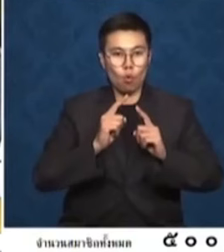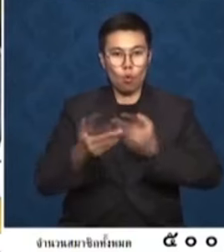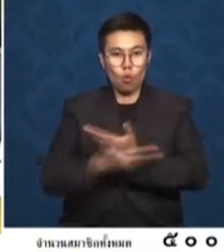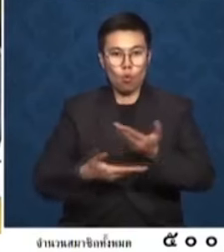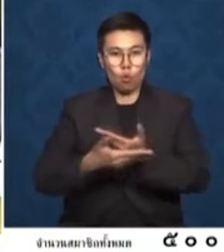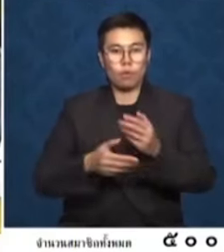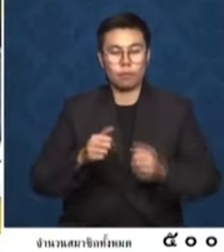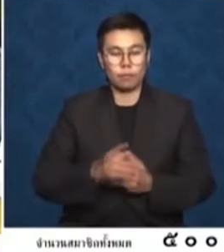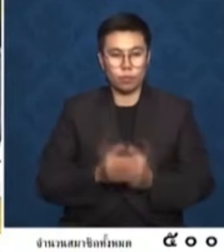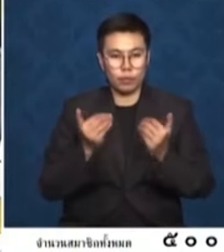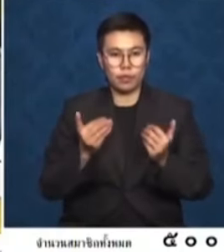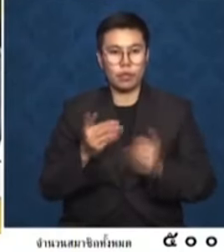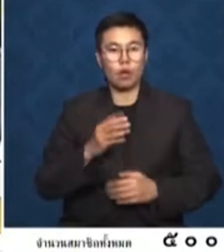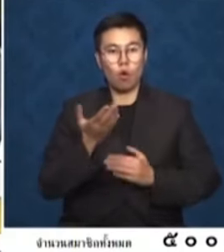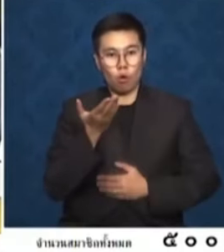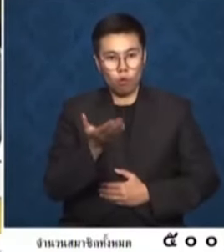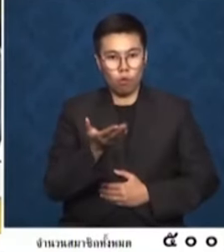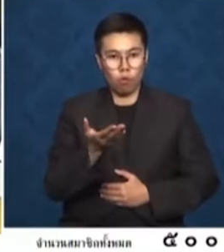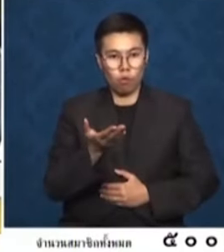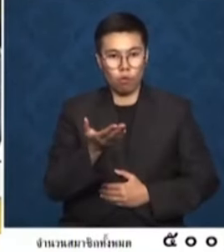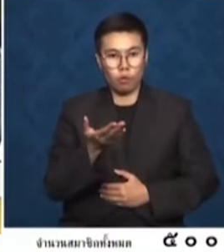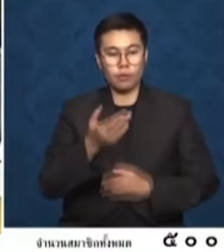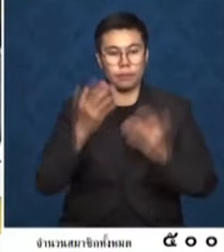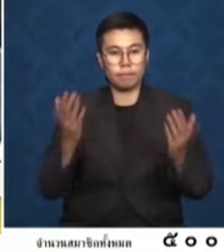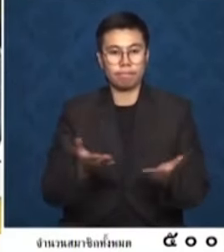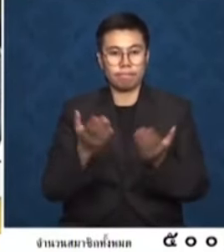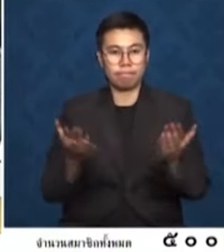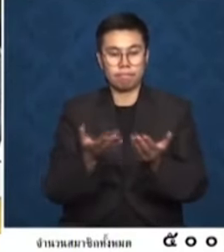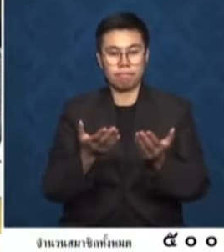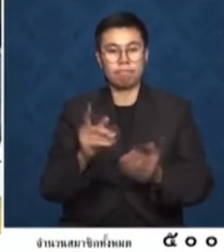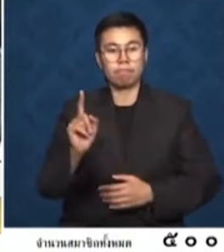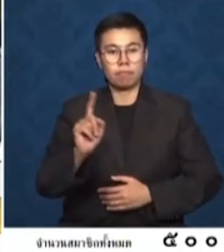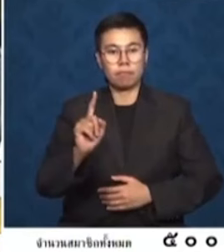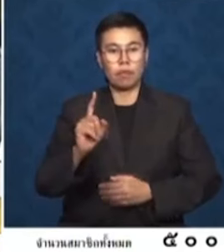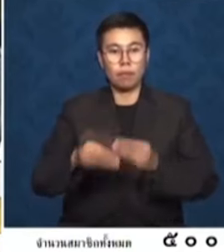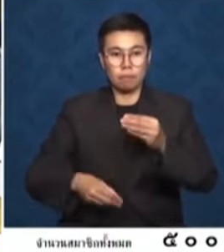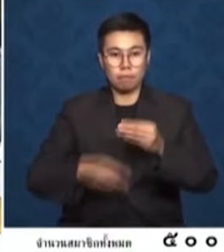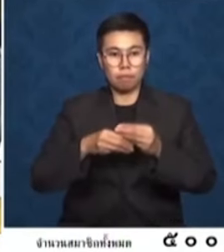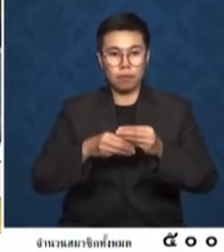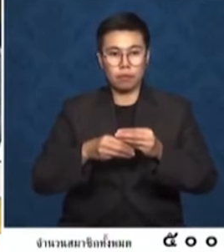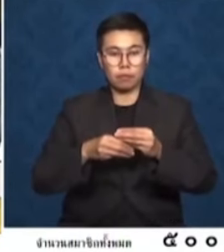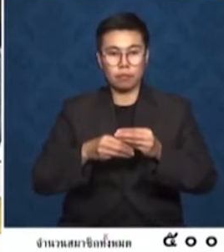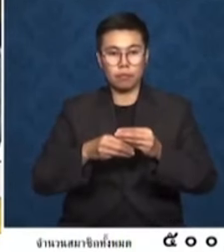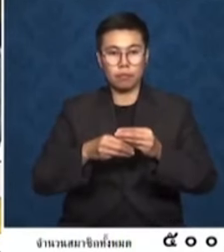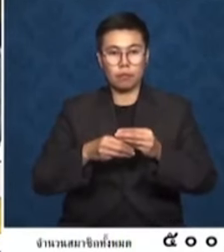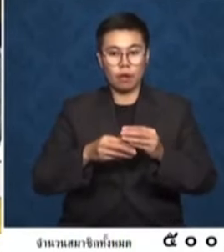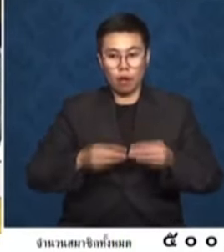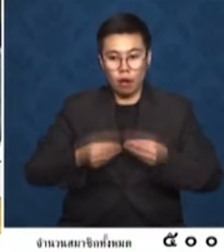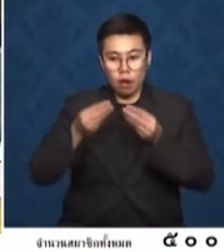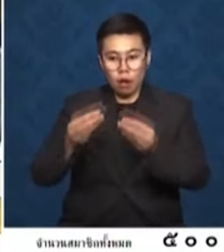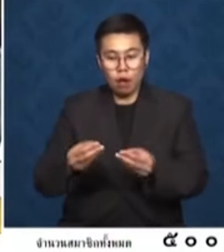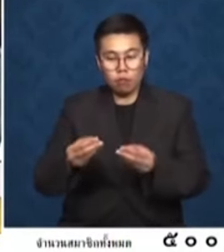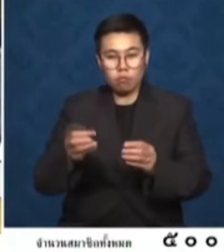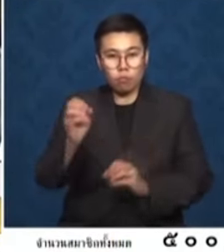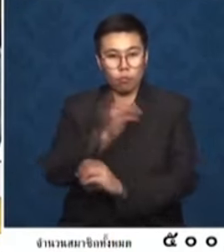ท่านประธานครับเราจึงขอหนุนครับหนุนให้มีการเพิ่มการถวายความปลอดภัยให้มีความ